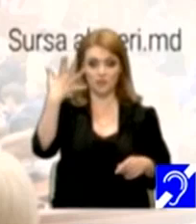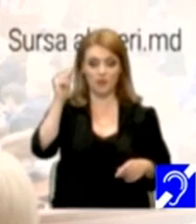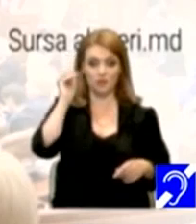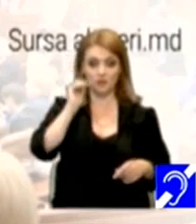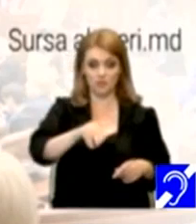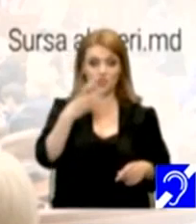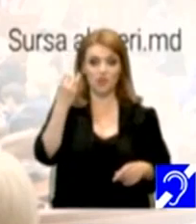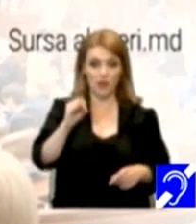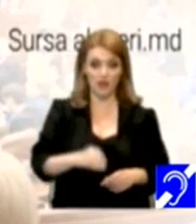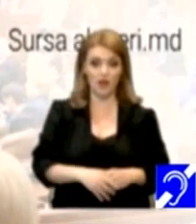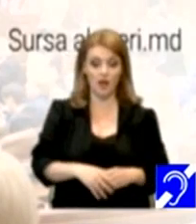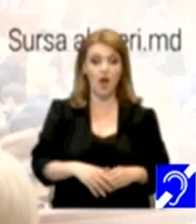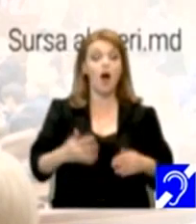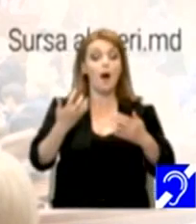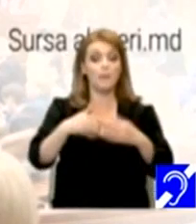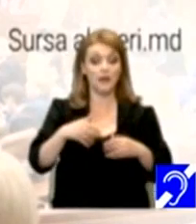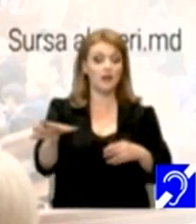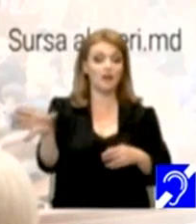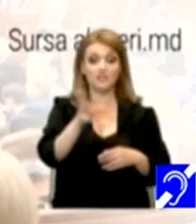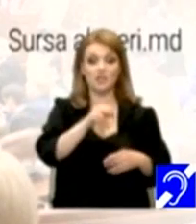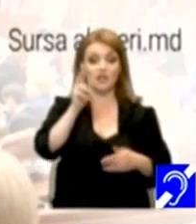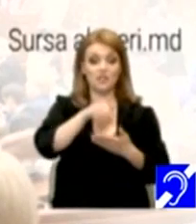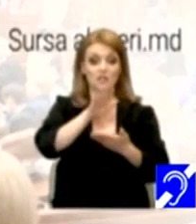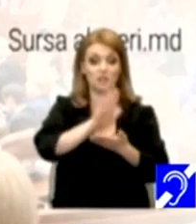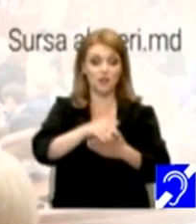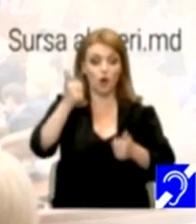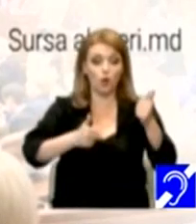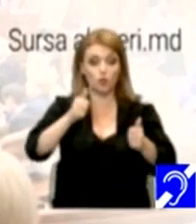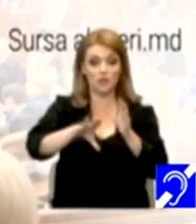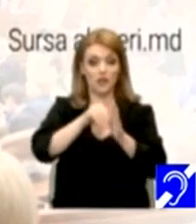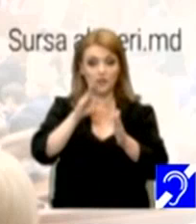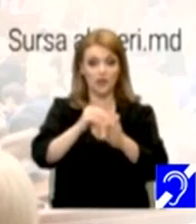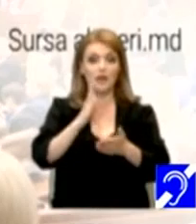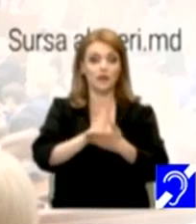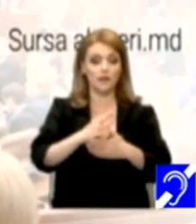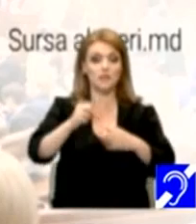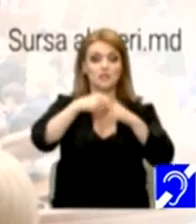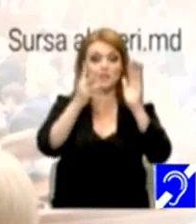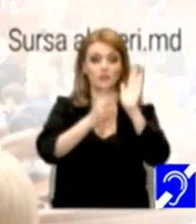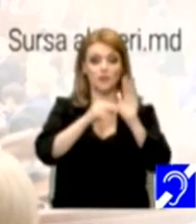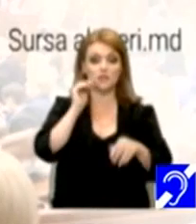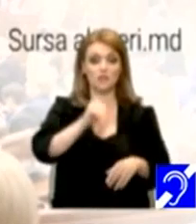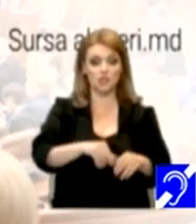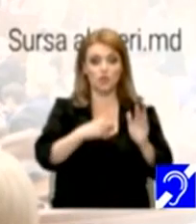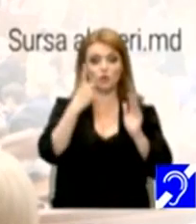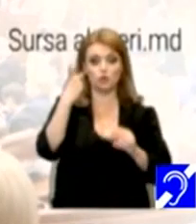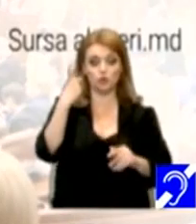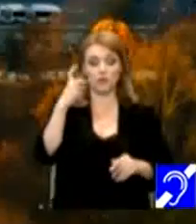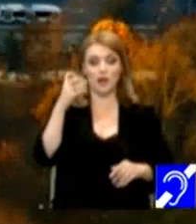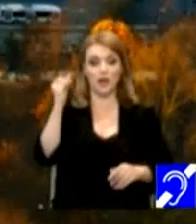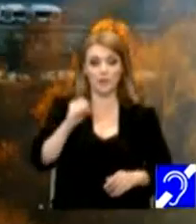35.607 lei. Venitul mediu lunar al tuturor celor înscriși în cursa electorală este de 17.100 de